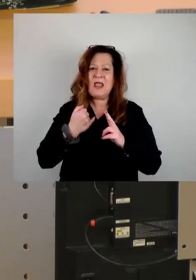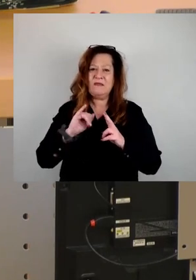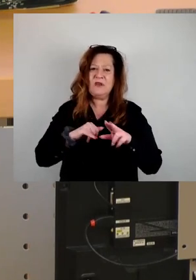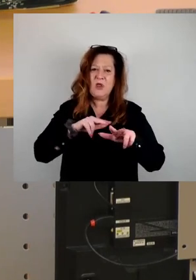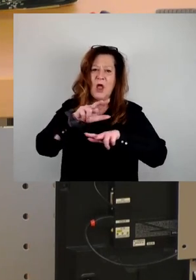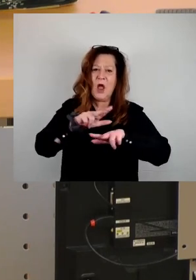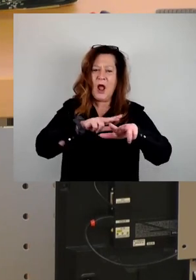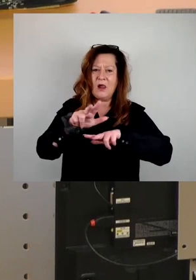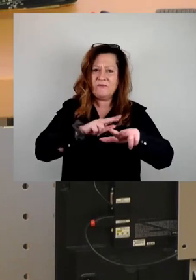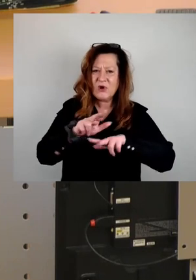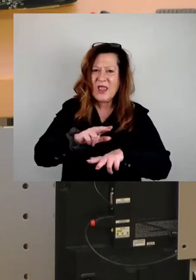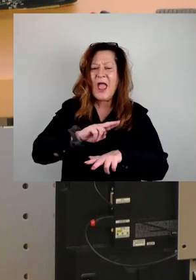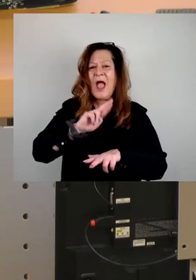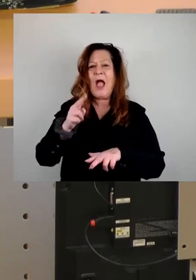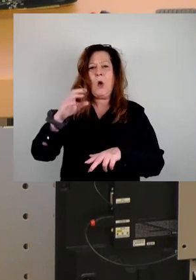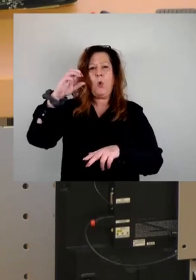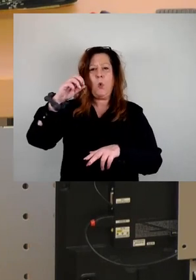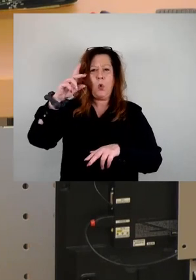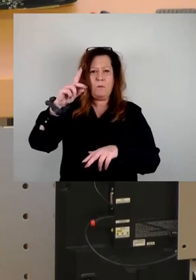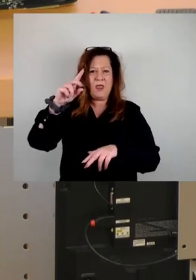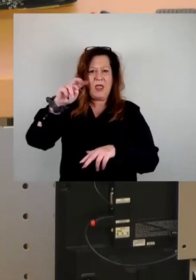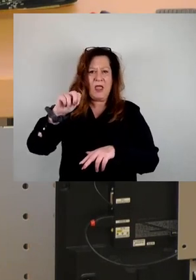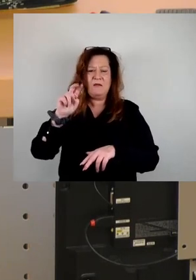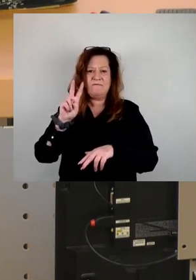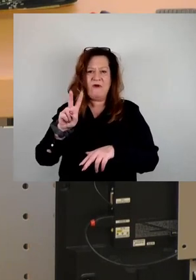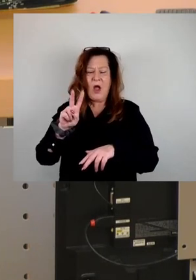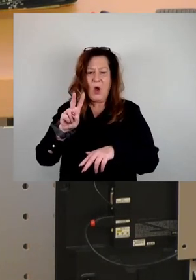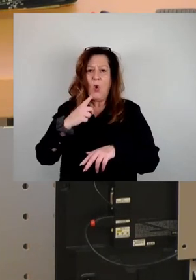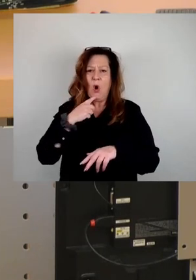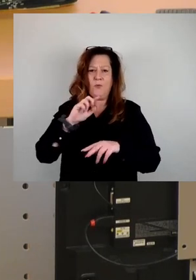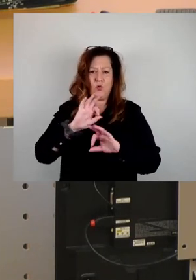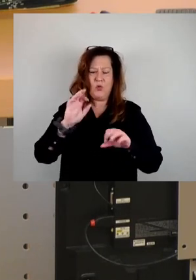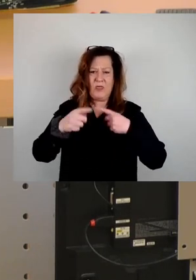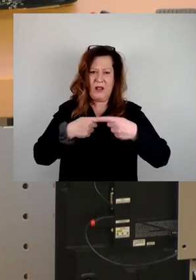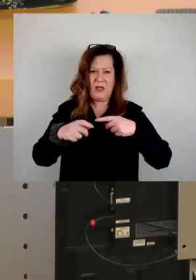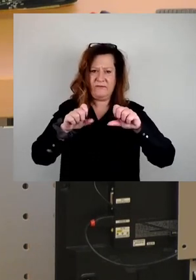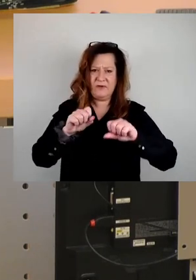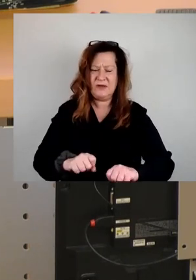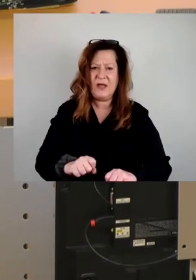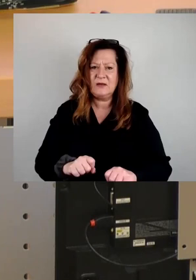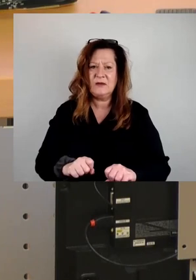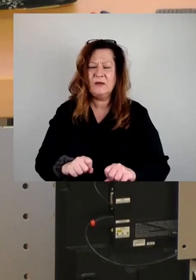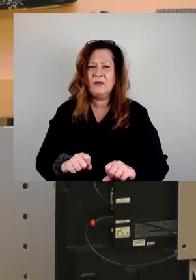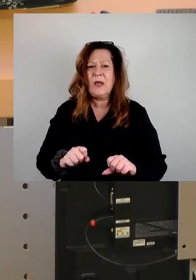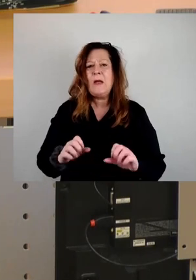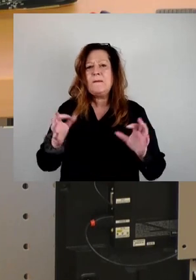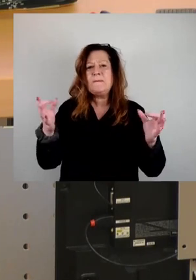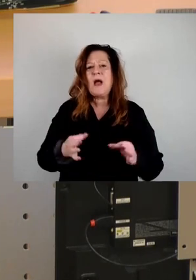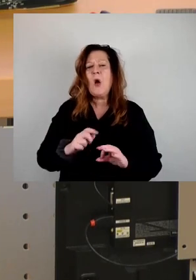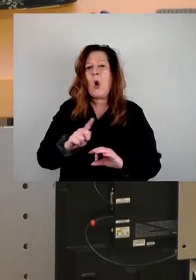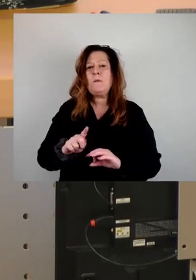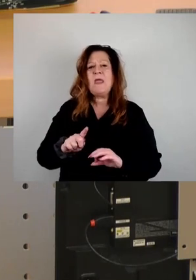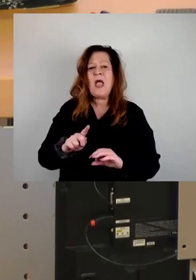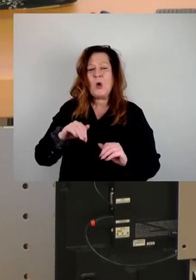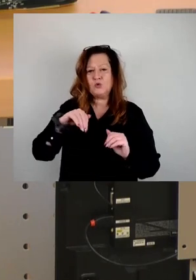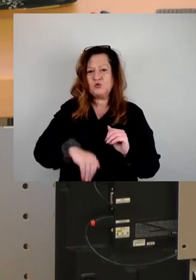gut stemmen. Und wir brauchen auch, denke ich, noch mehr Biotopvernetzung aus dem Südpark heraus, zum Beispiel